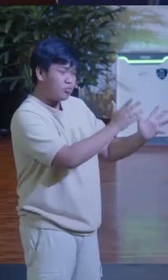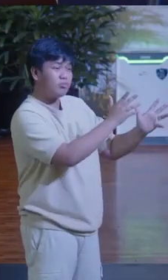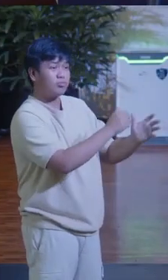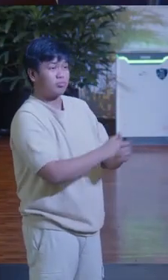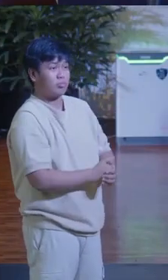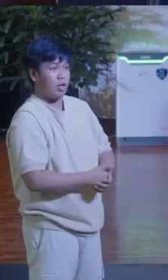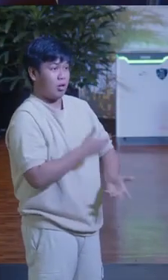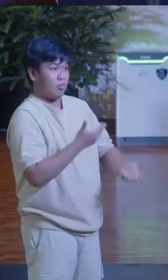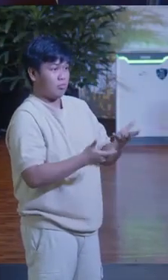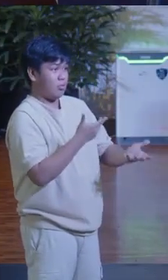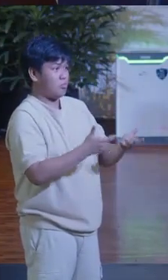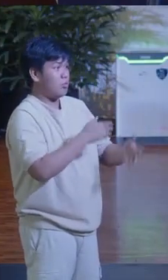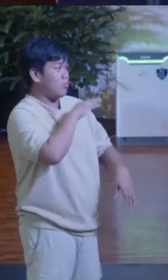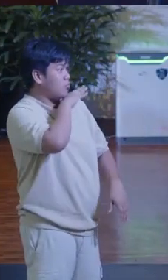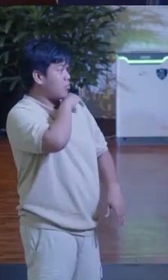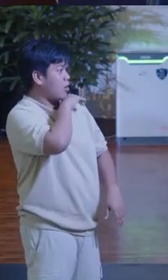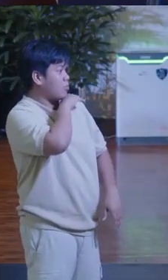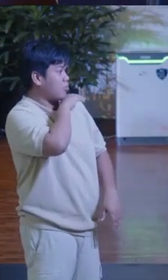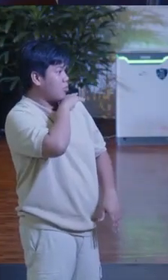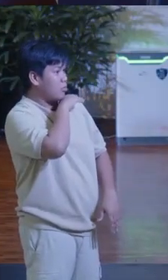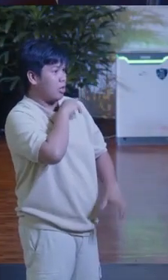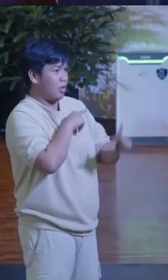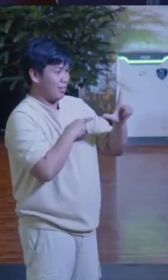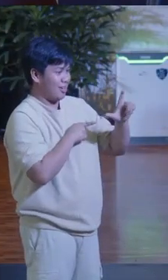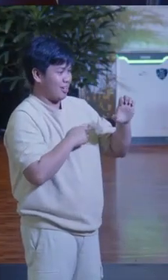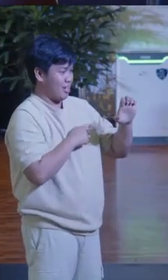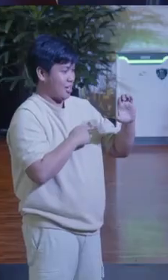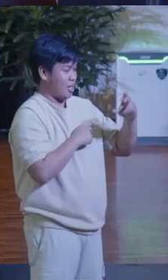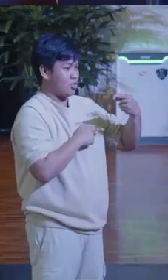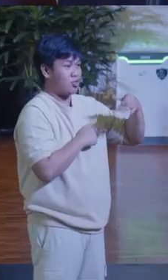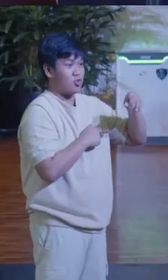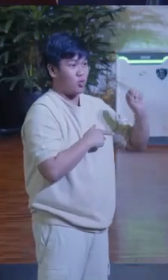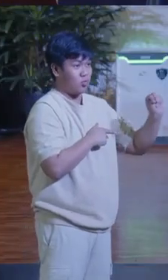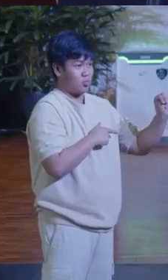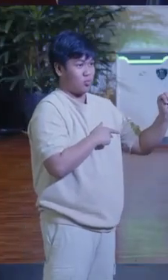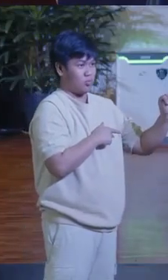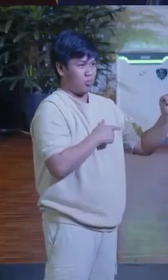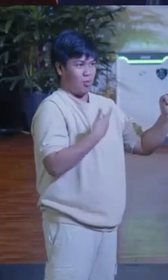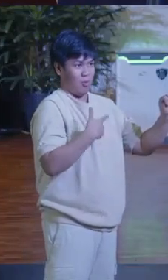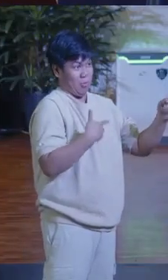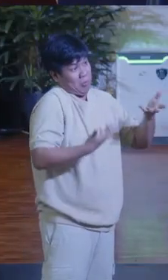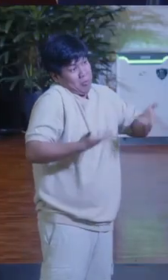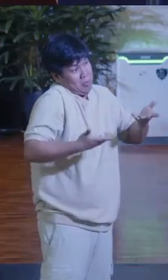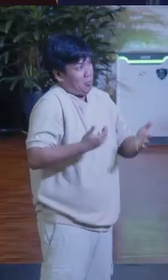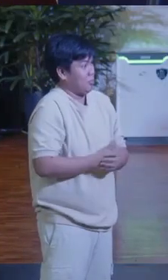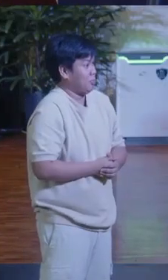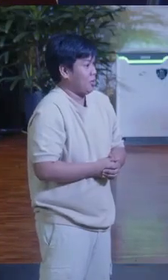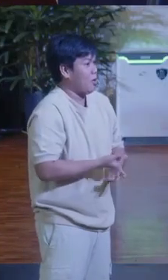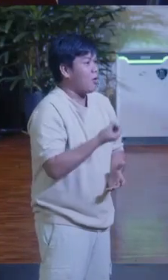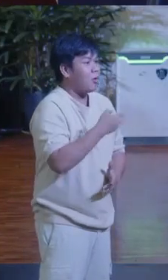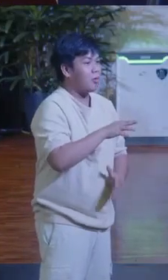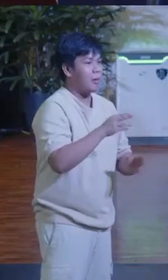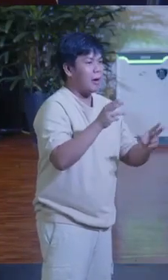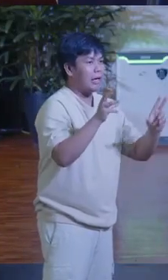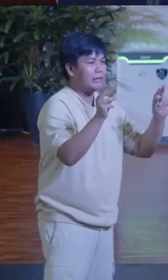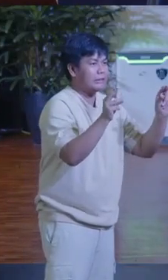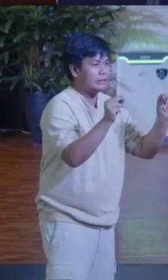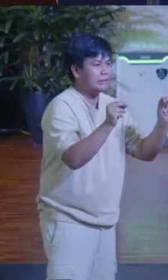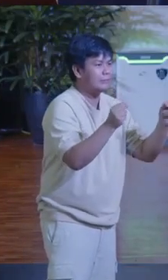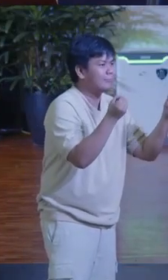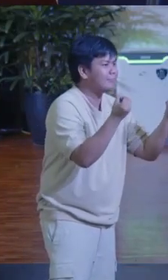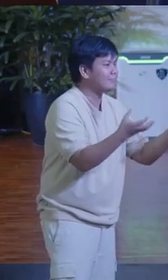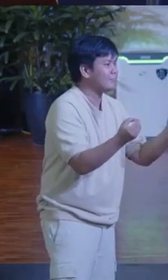doon. Baka may tomahawk steak, di ba? Siguro kumakain sila ng kung ano ng mga